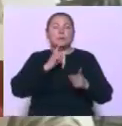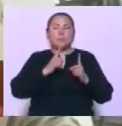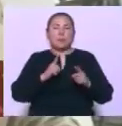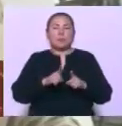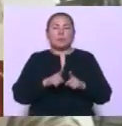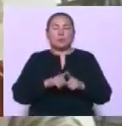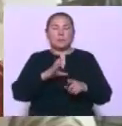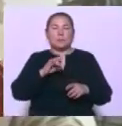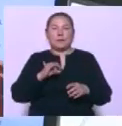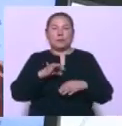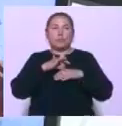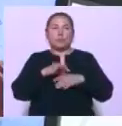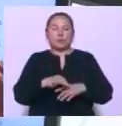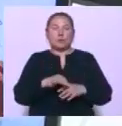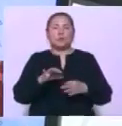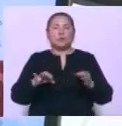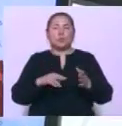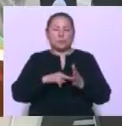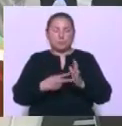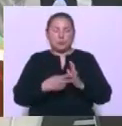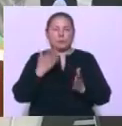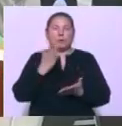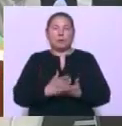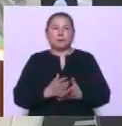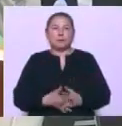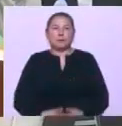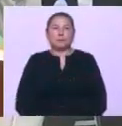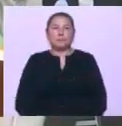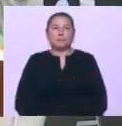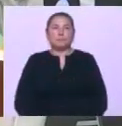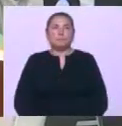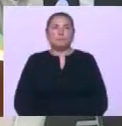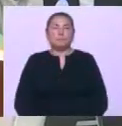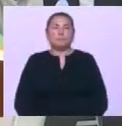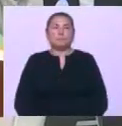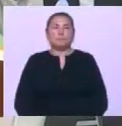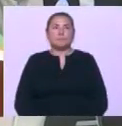тренингтер сериясын өткізу жоспарда бар. Майра Болжанова, Нәдіржан Спандияр, Дидар.